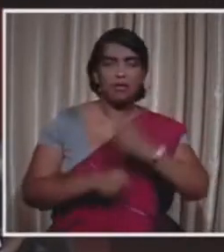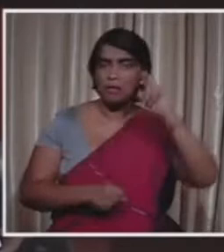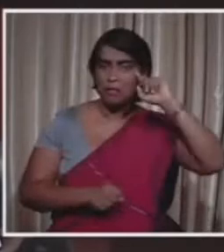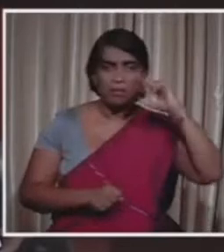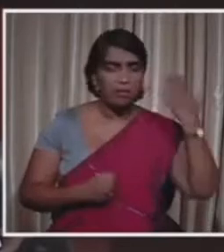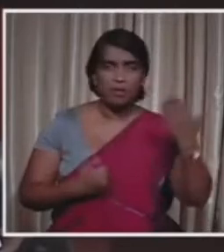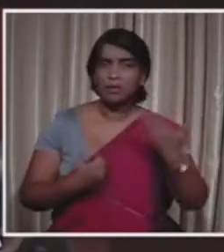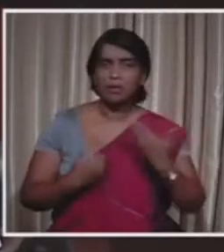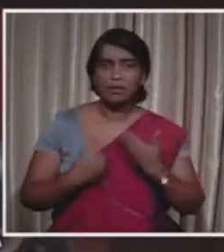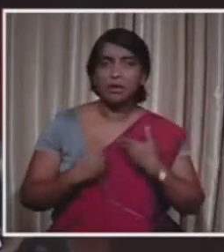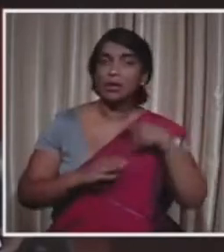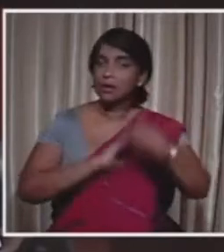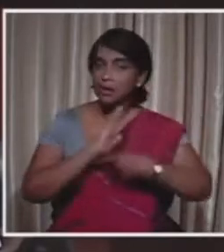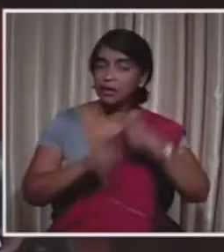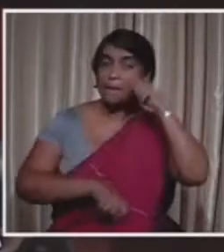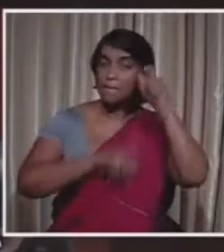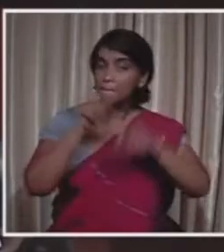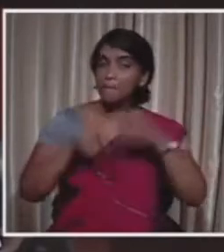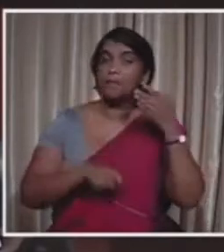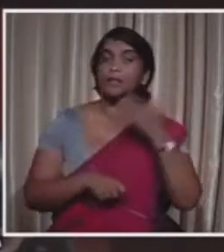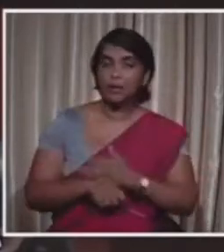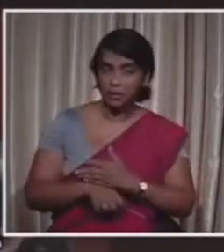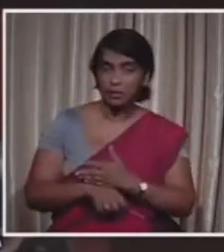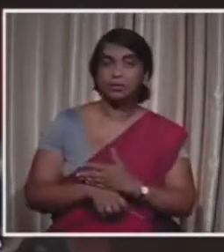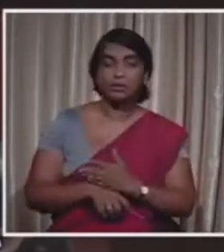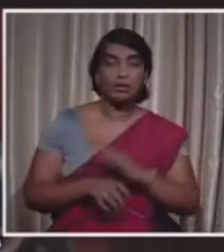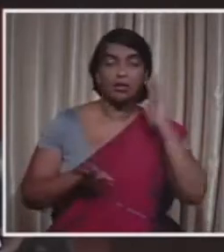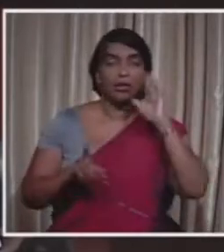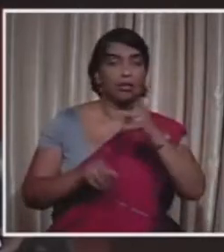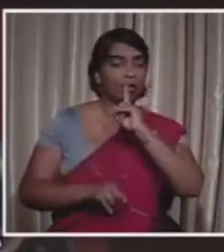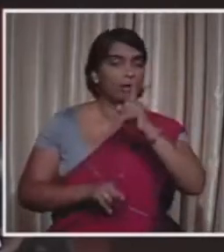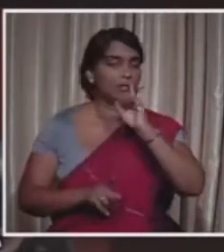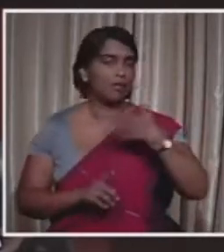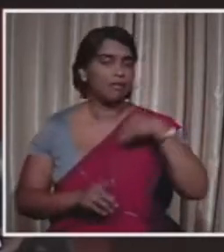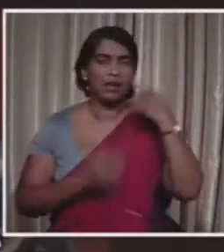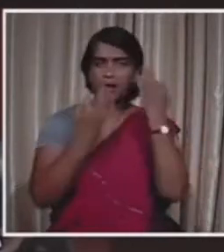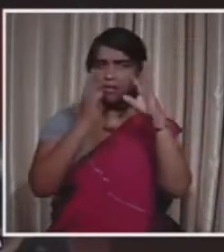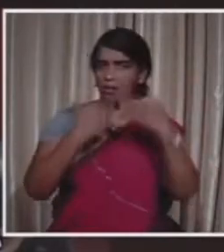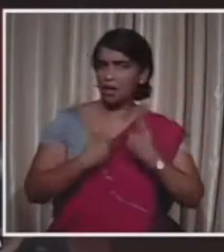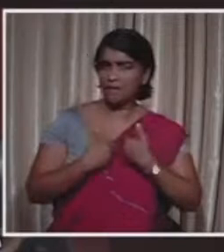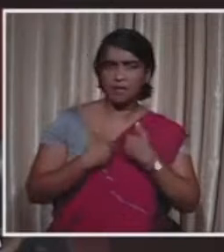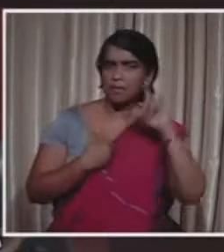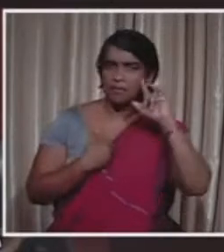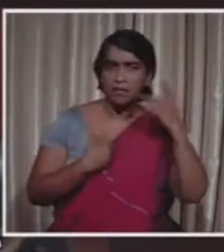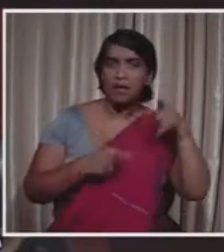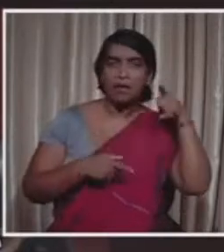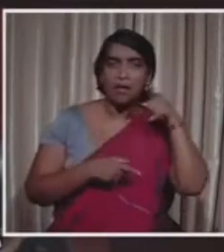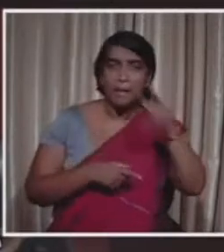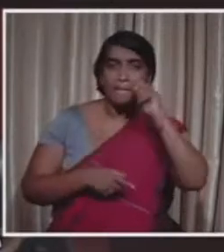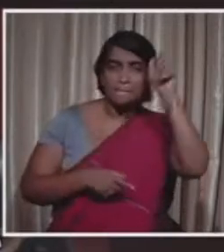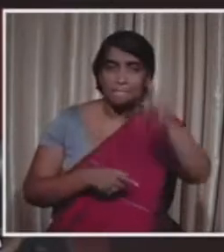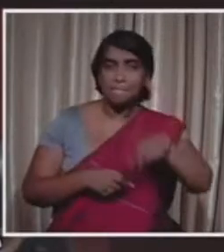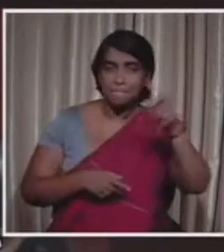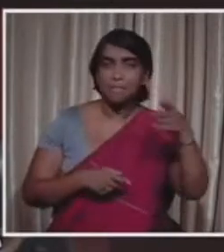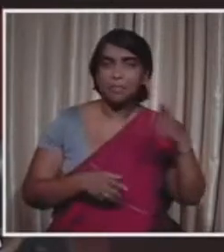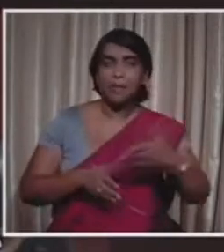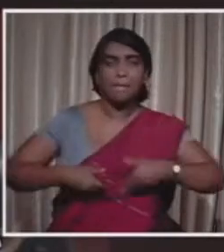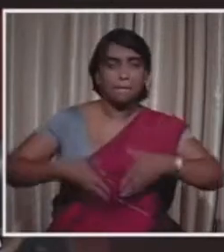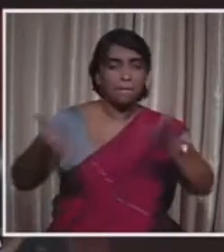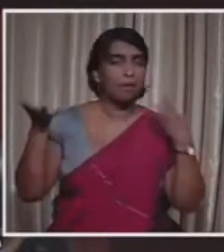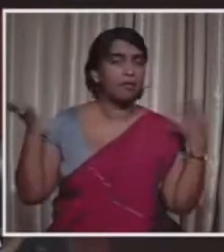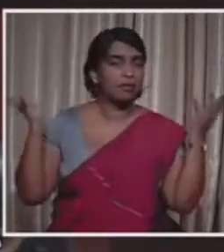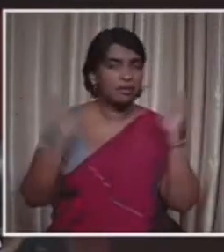නැද්ද මේ රටේ ජනතාවට ප්‍රකාශනේ නිදහස තියෙනවයි කියලා මේ මිනිස්සයෝ පාරට